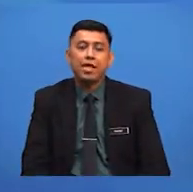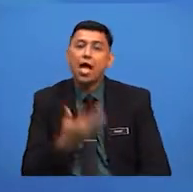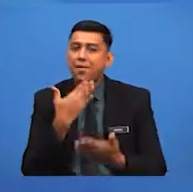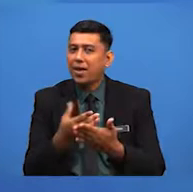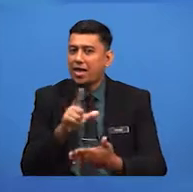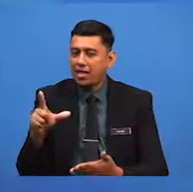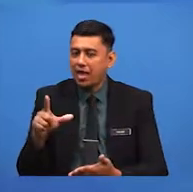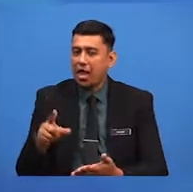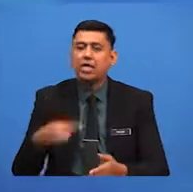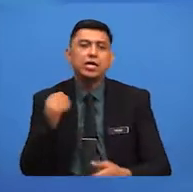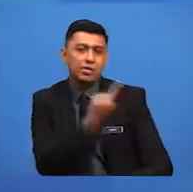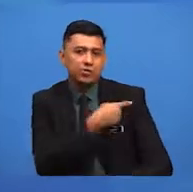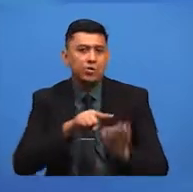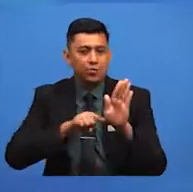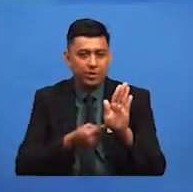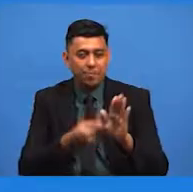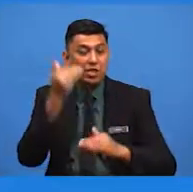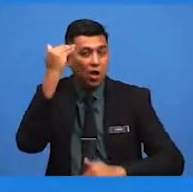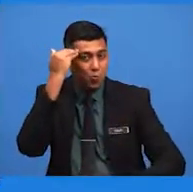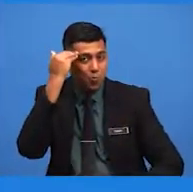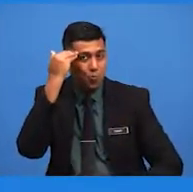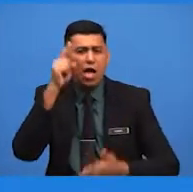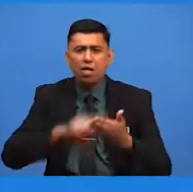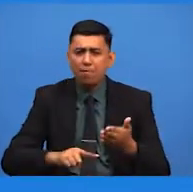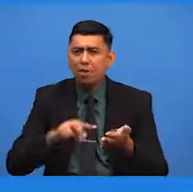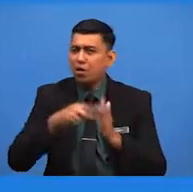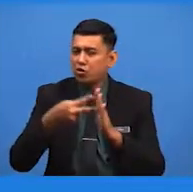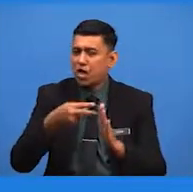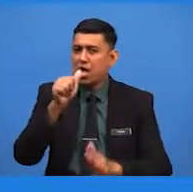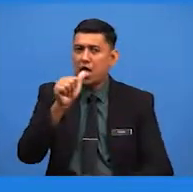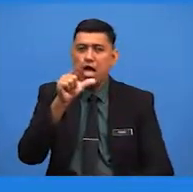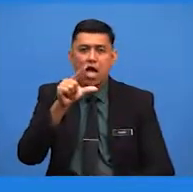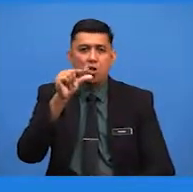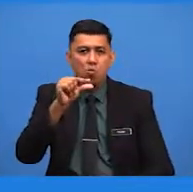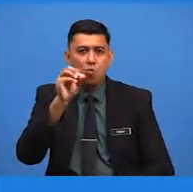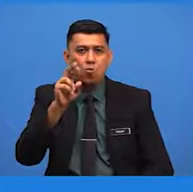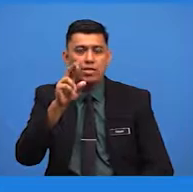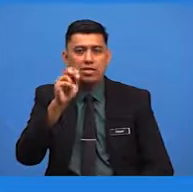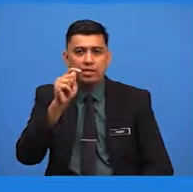Baiklah, kita mulakan dengan mengetahui apakah maksud algoritma.